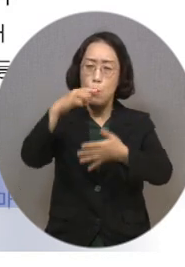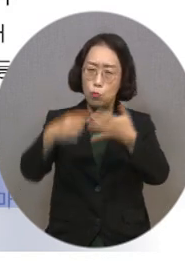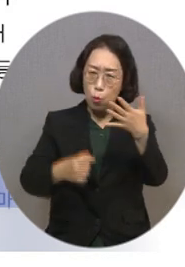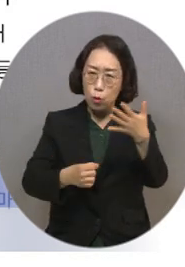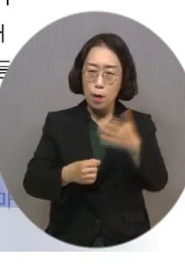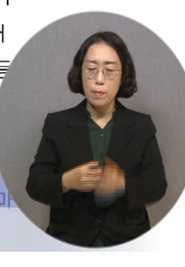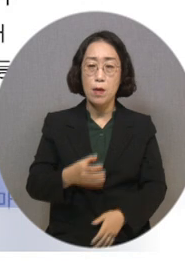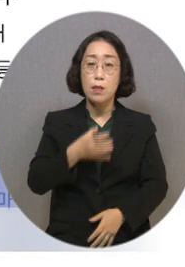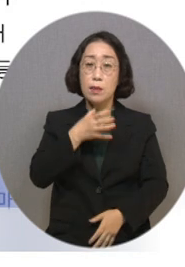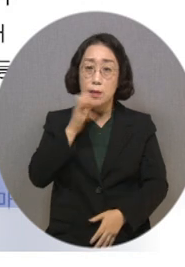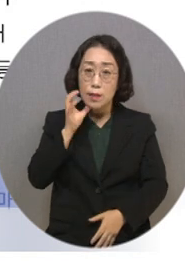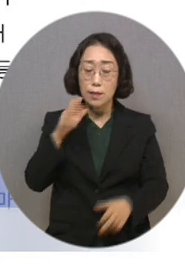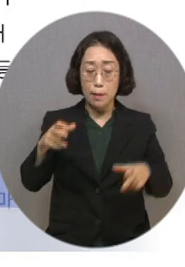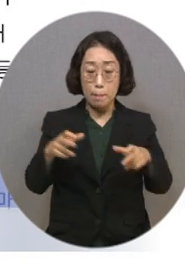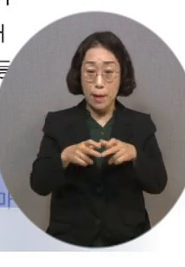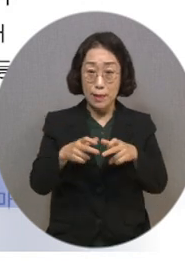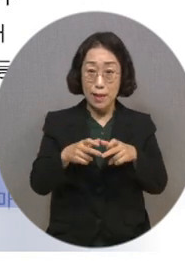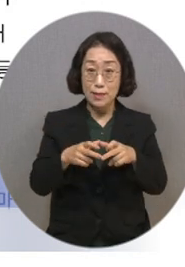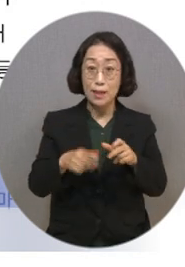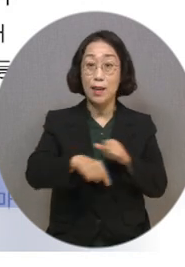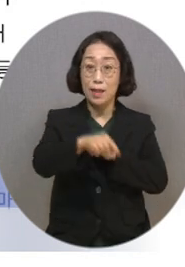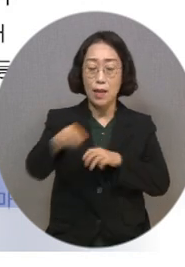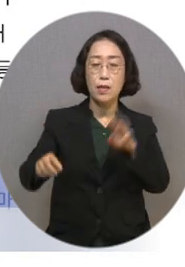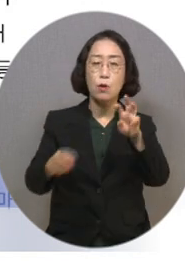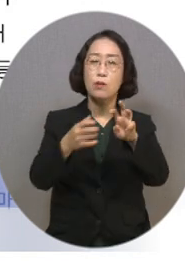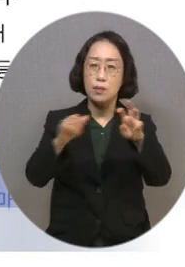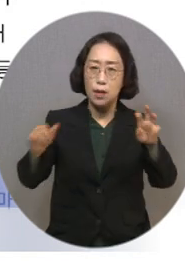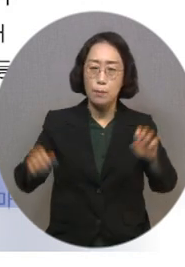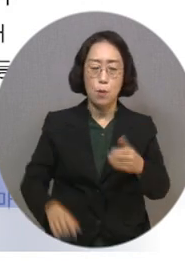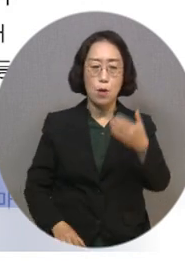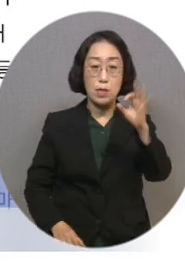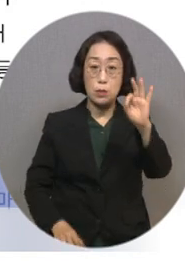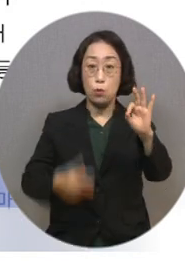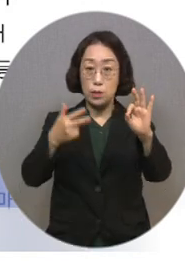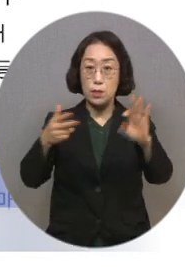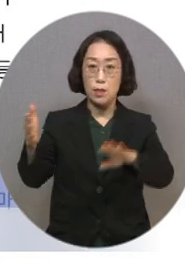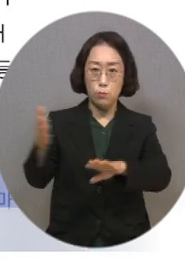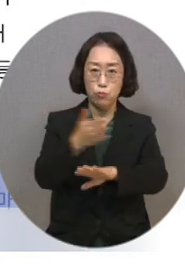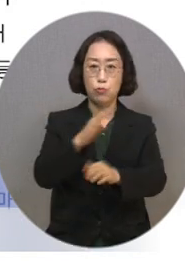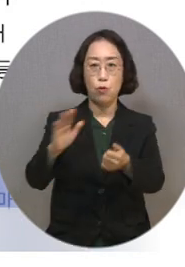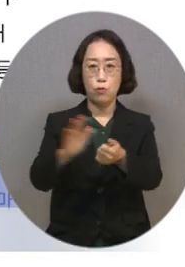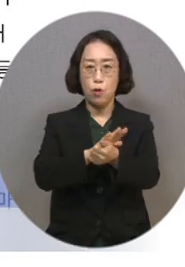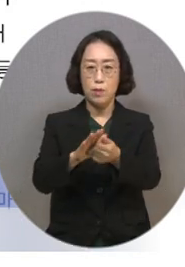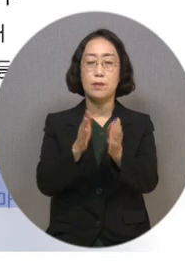중작 장애인 30명을 대상으로 지난 7일부터 진행되고